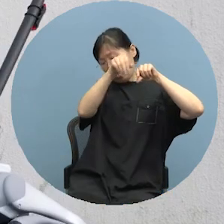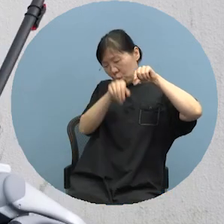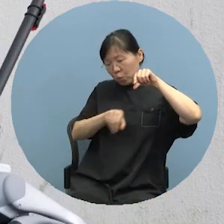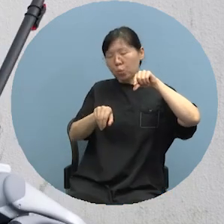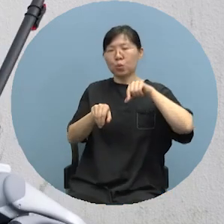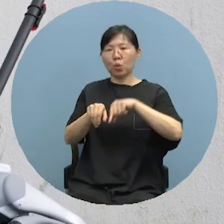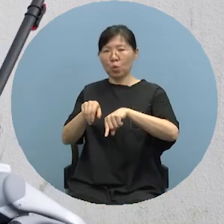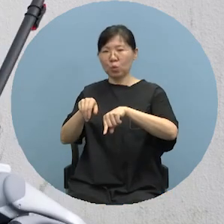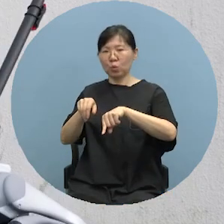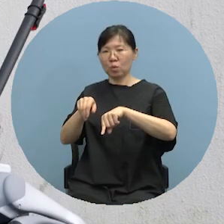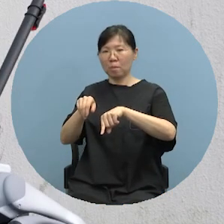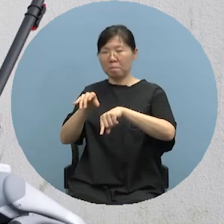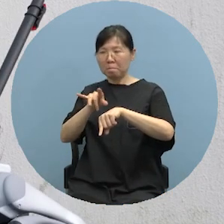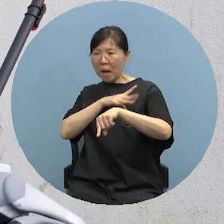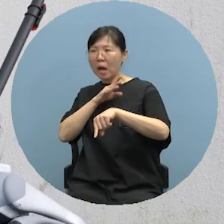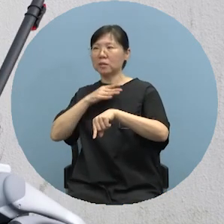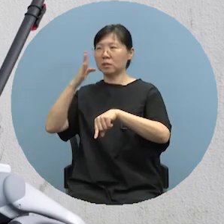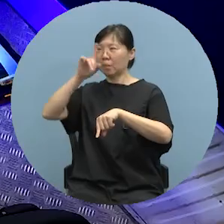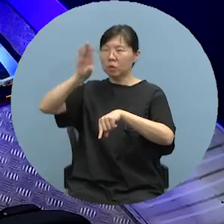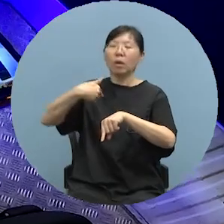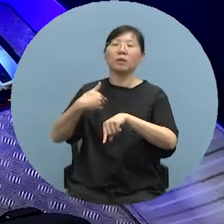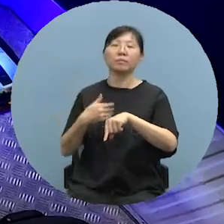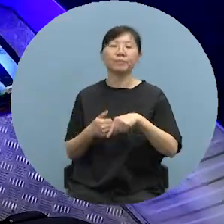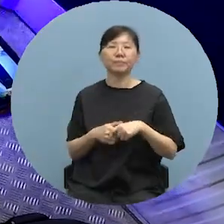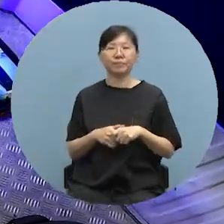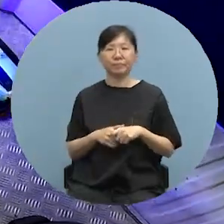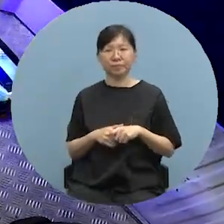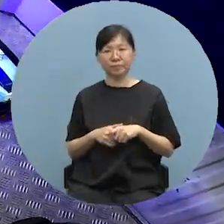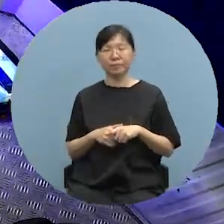它自主去到找到污染源头的位置。